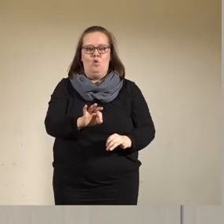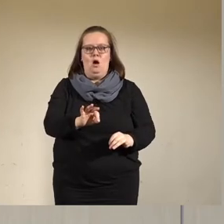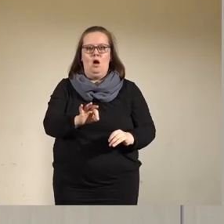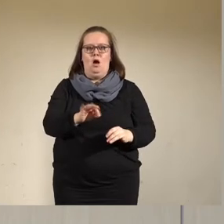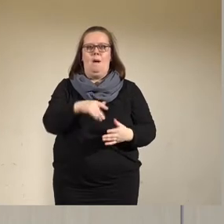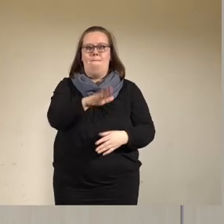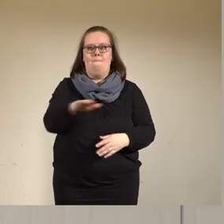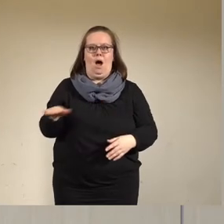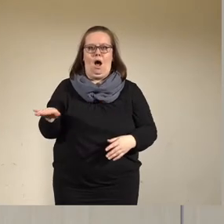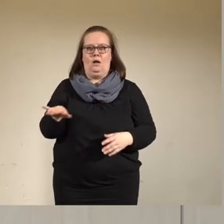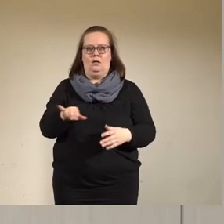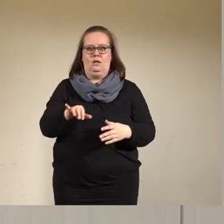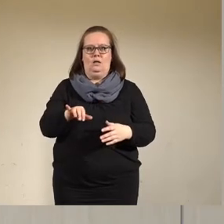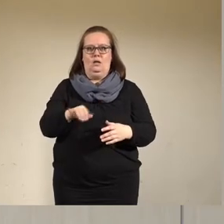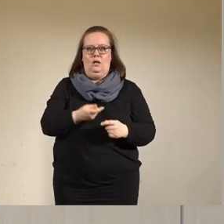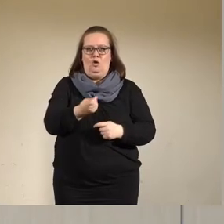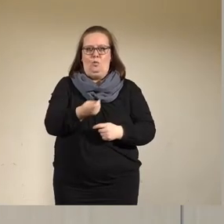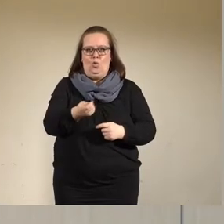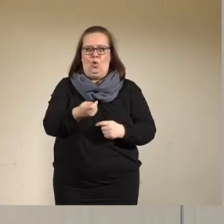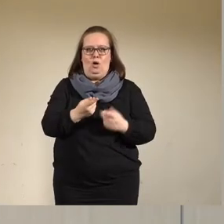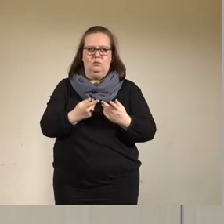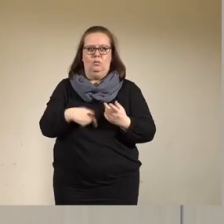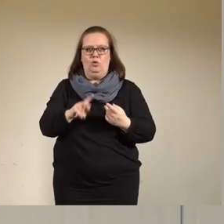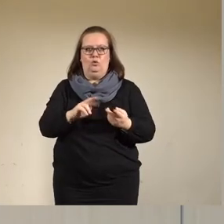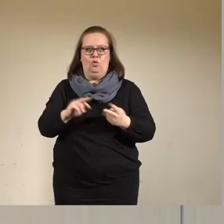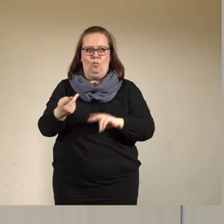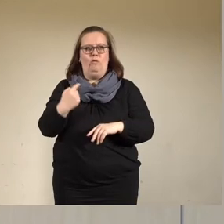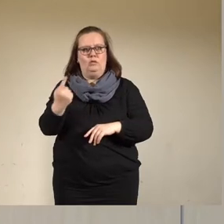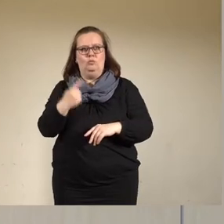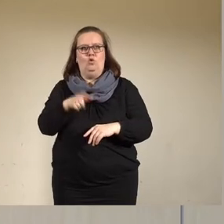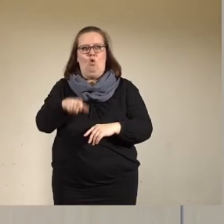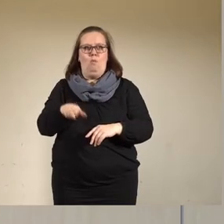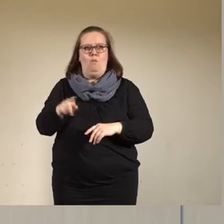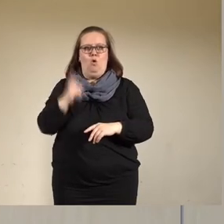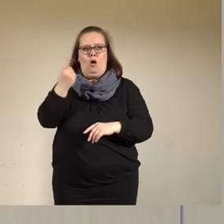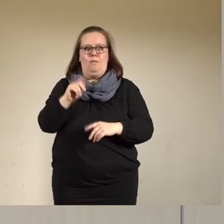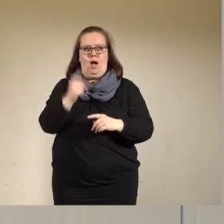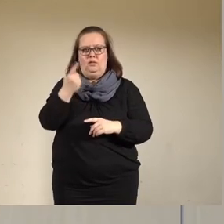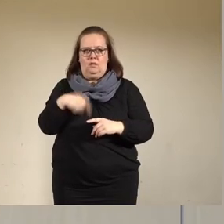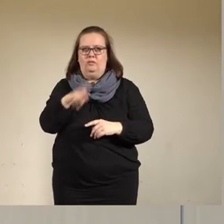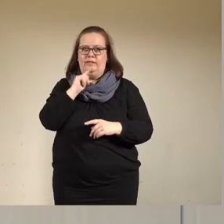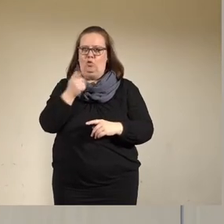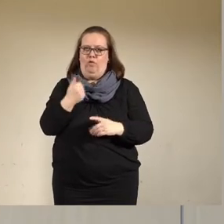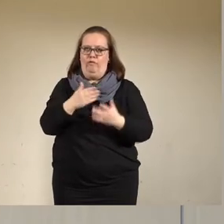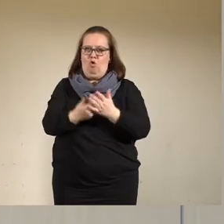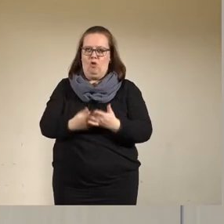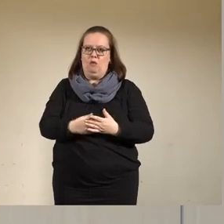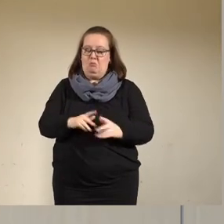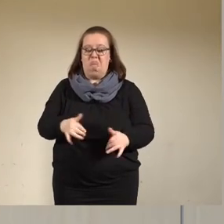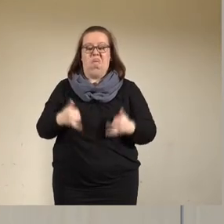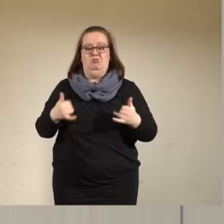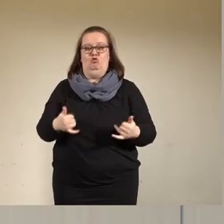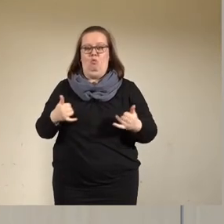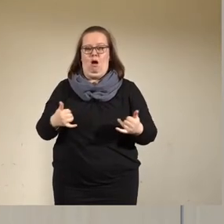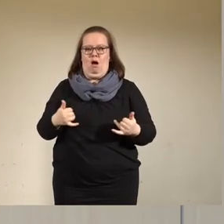die Parkgebühren nicht so gestalten, wie der Oberbürgermeister das vorgeschlagen hat, sondern geringer. So, richtig, super.